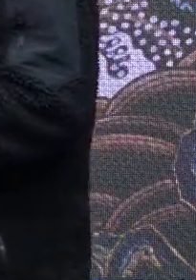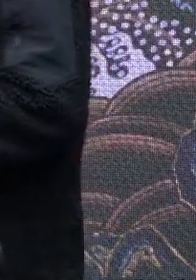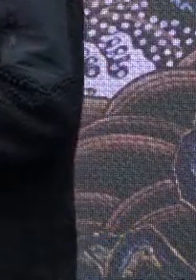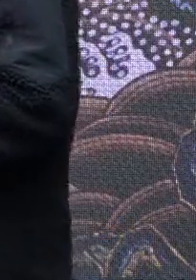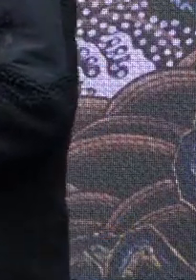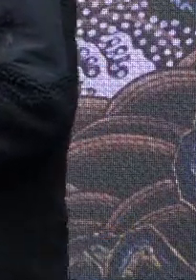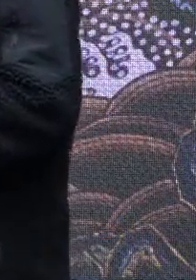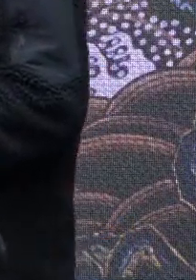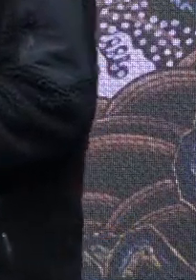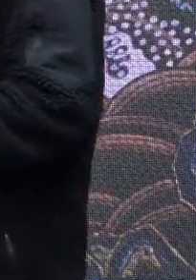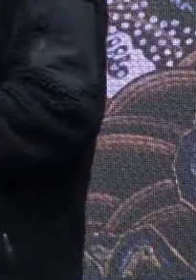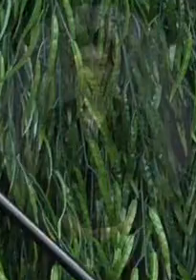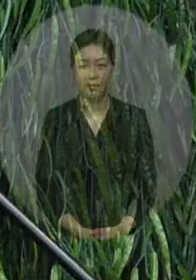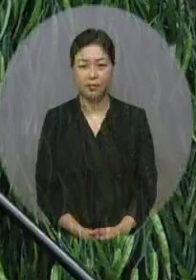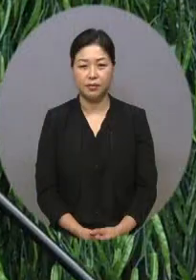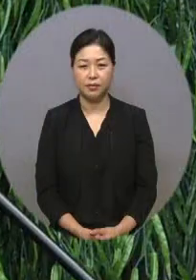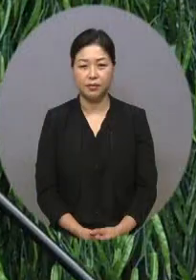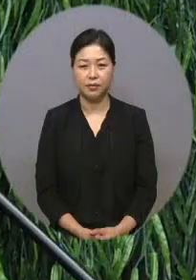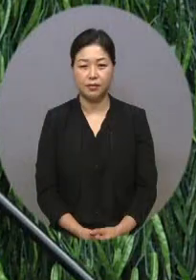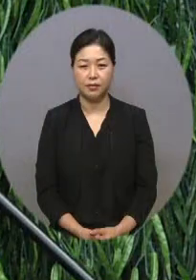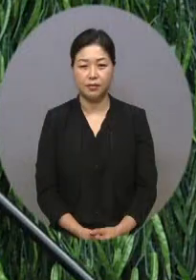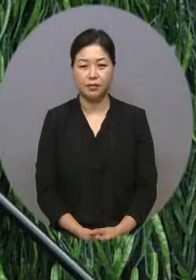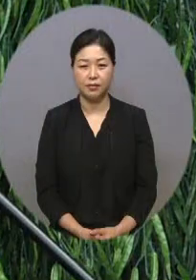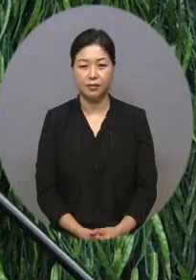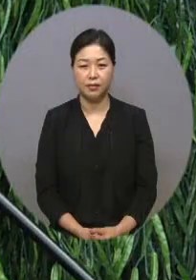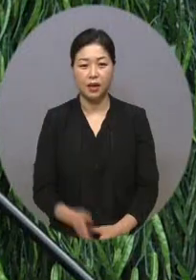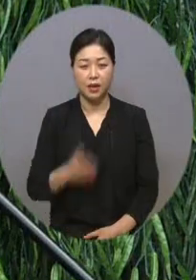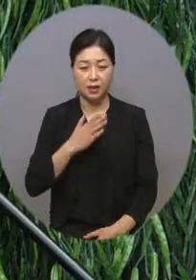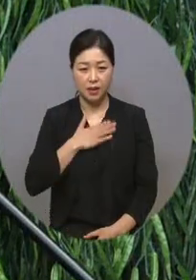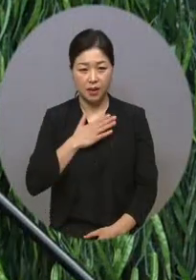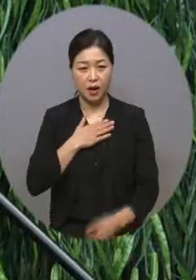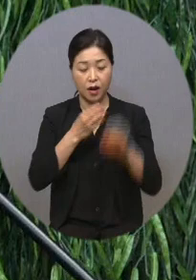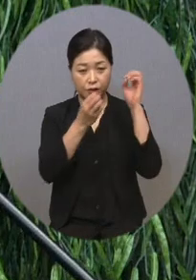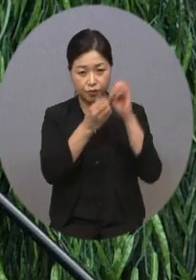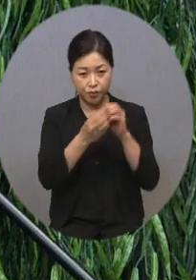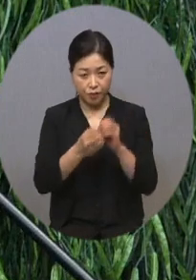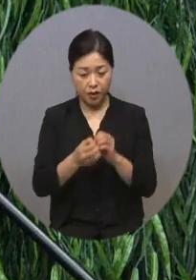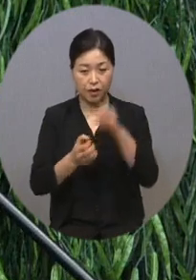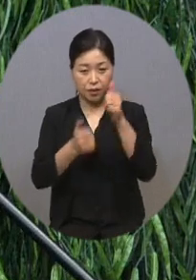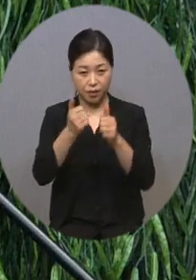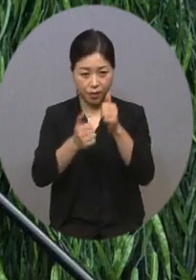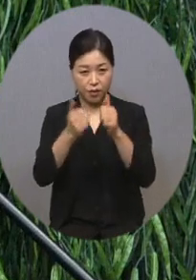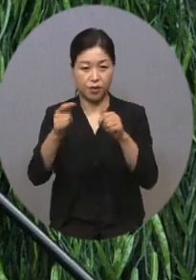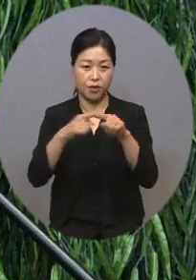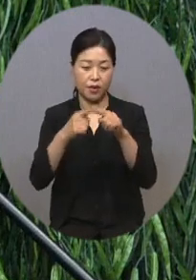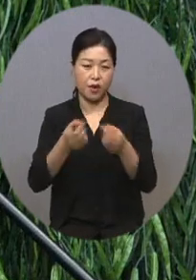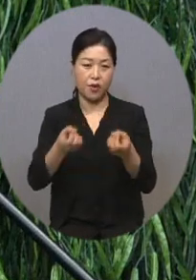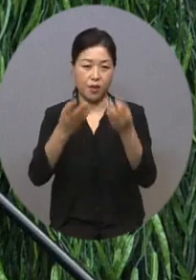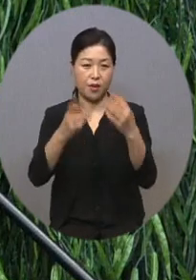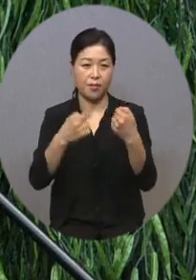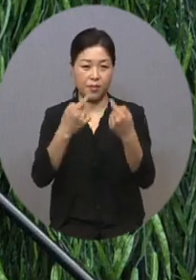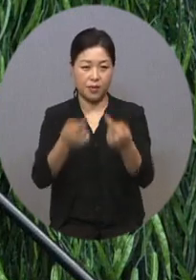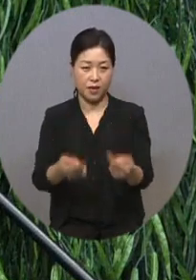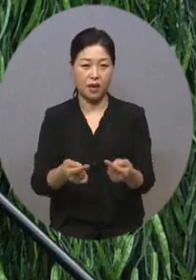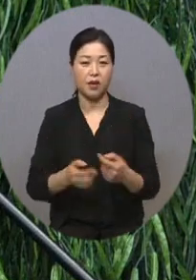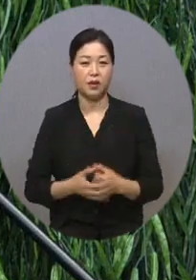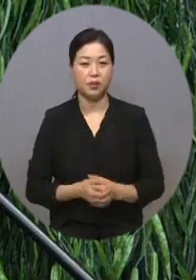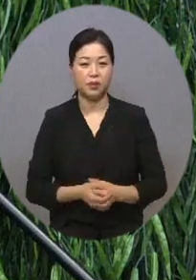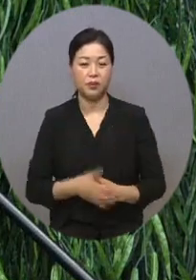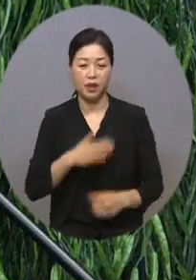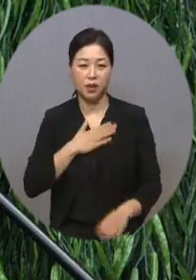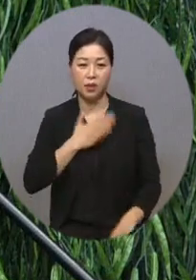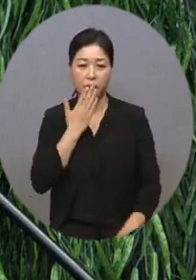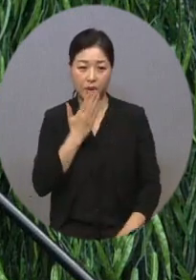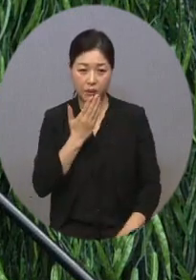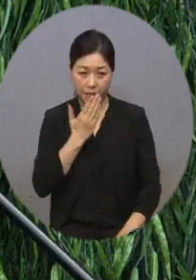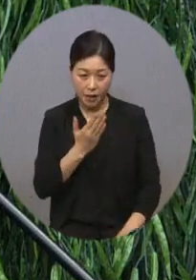서로 많이 먹어요. 제가 이 국악 경연대회를 나가면서 나도 할 수